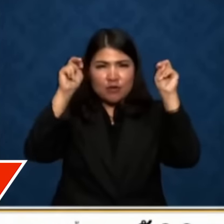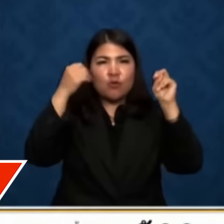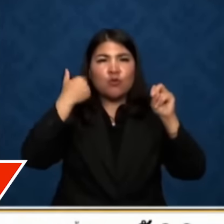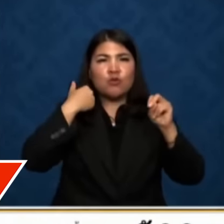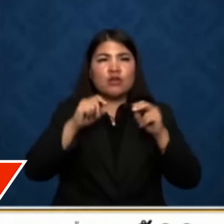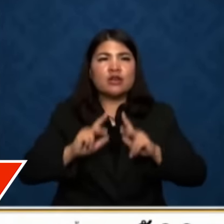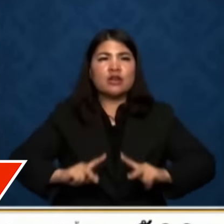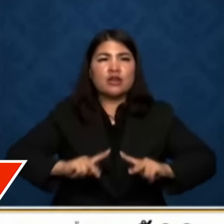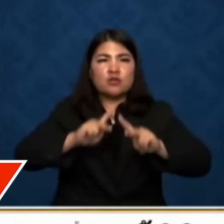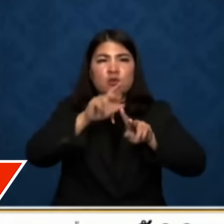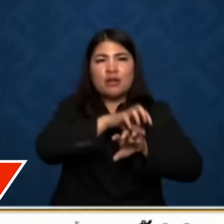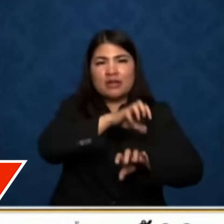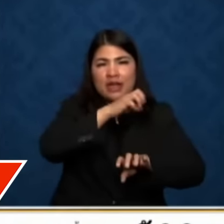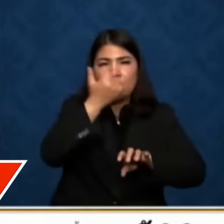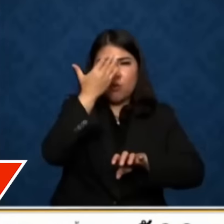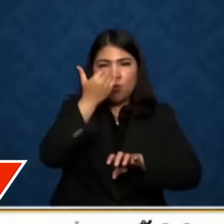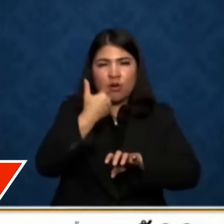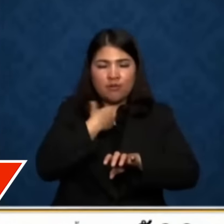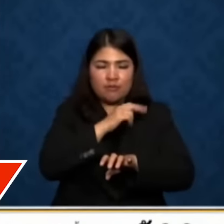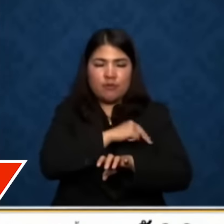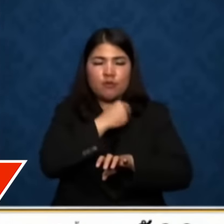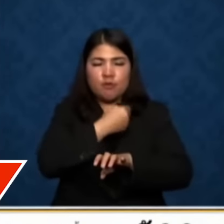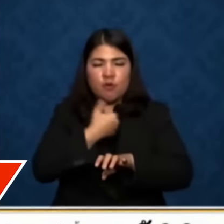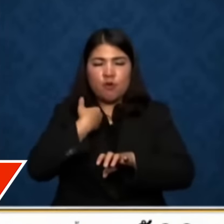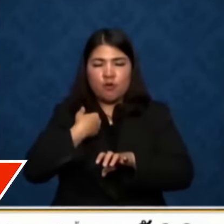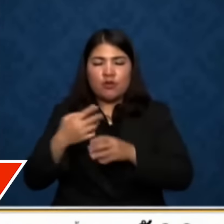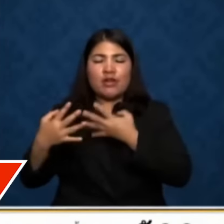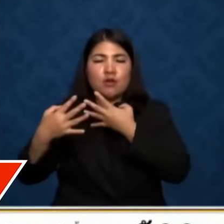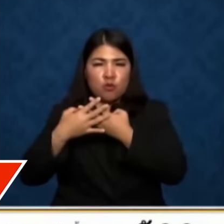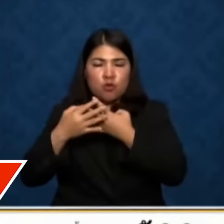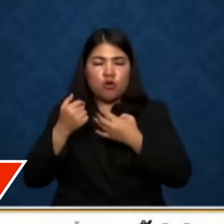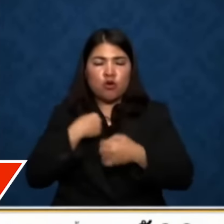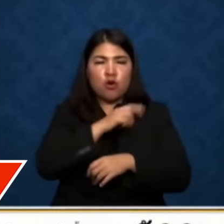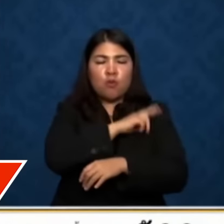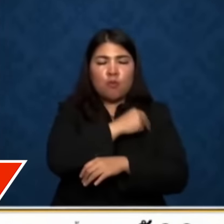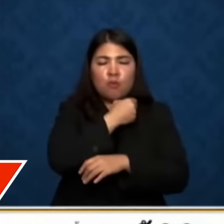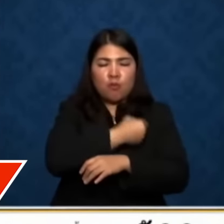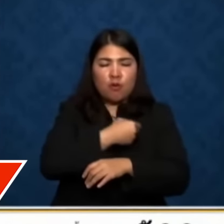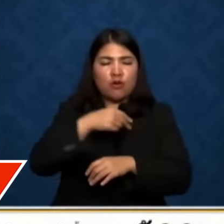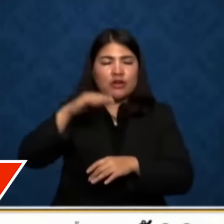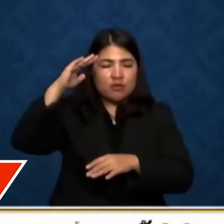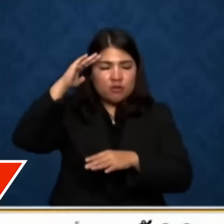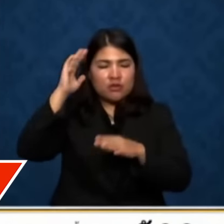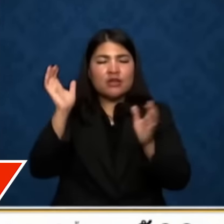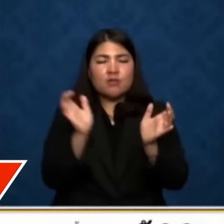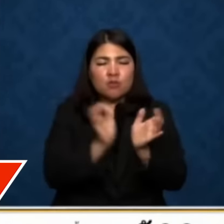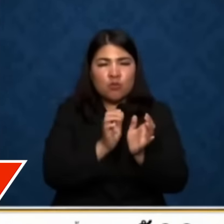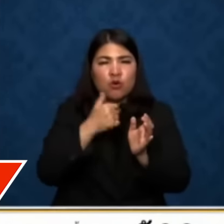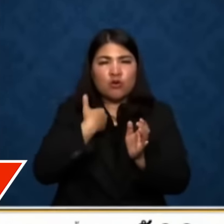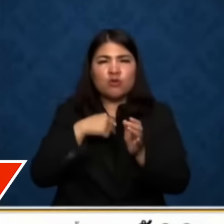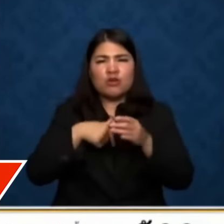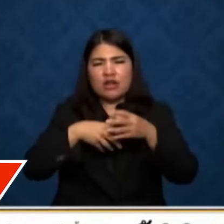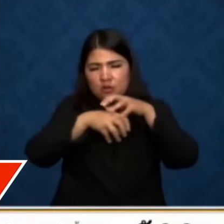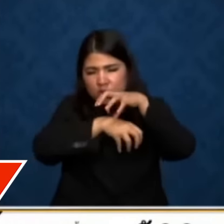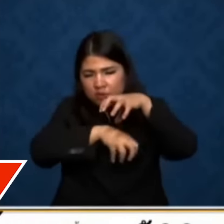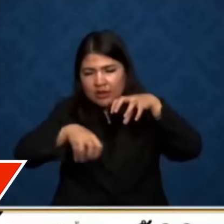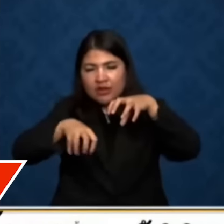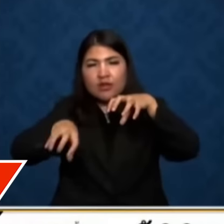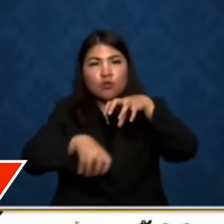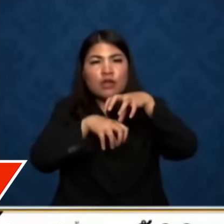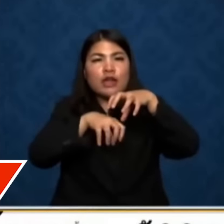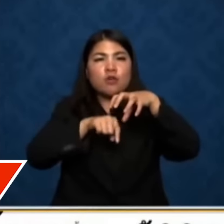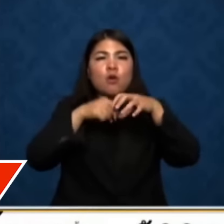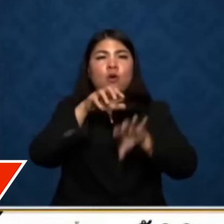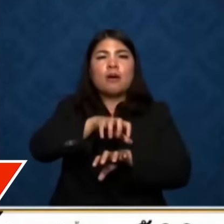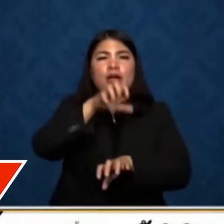ะมีคุณหมอที่อยู่ในสังกัดราชทัณฑ์แล้วก็คุณหมอที่สังกัดโรงพยาบาลตำรวจซึ่งก็อาจจะอยู่อันเดอร์มหาดไทยอีกทีหรือทางกตร.อีกทีนึงอันนี้ก็ว่